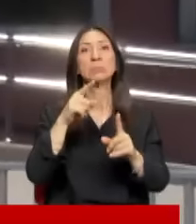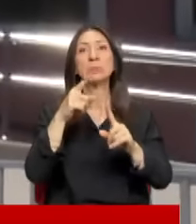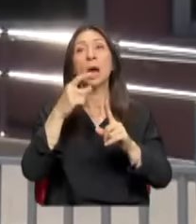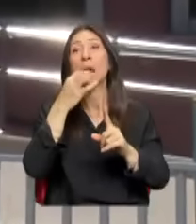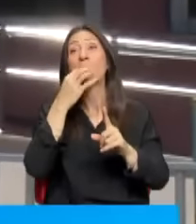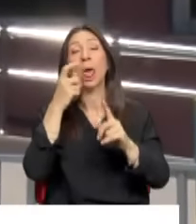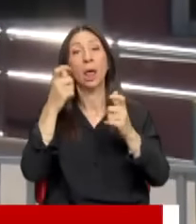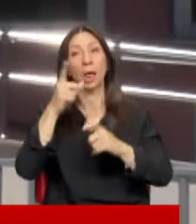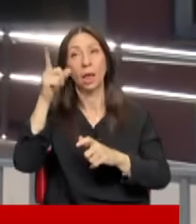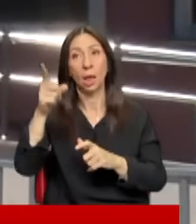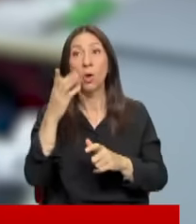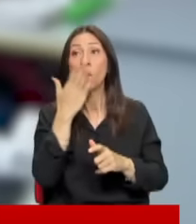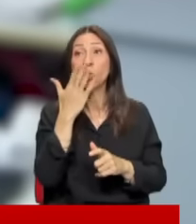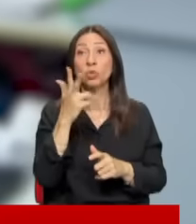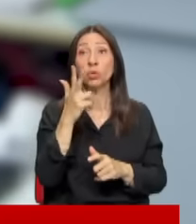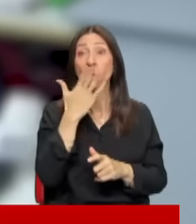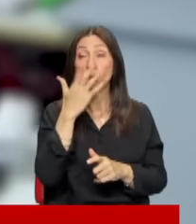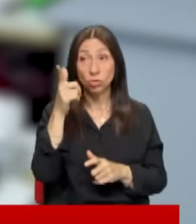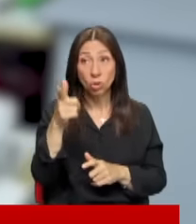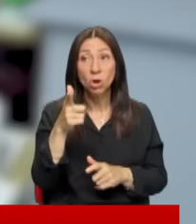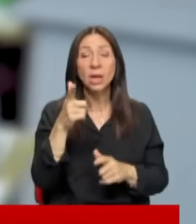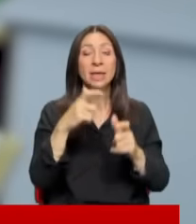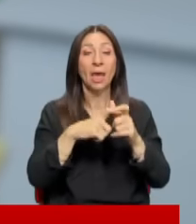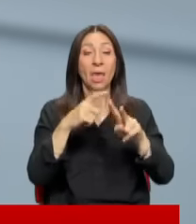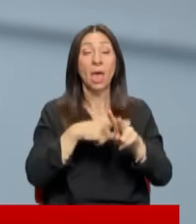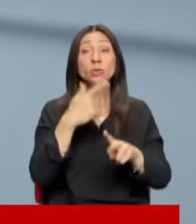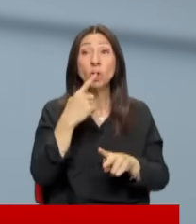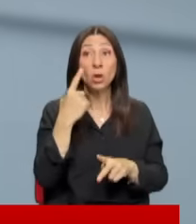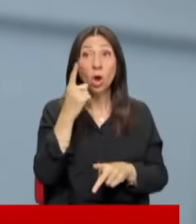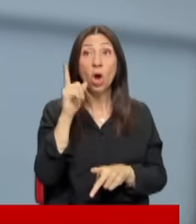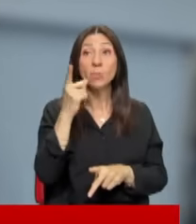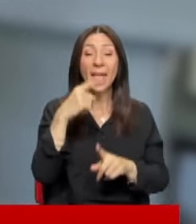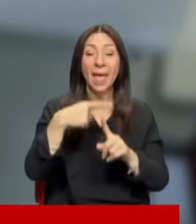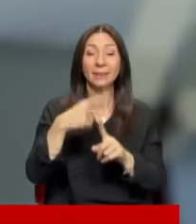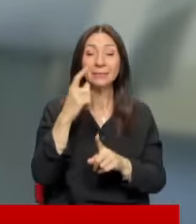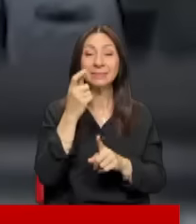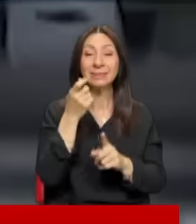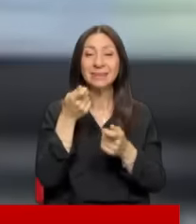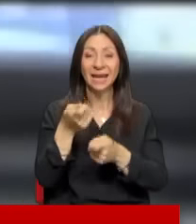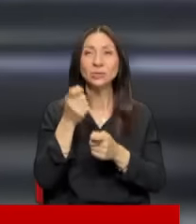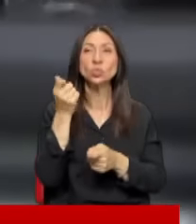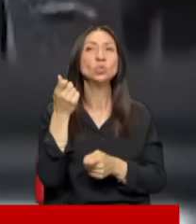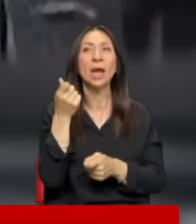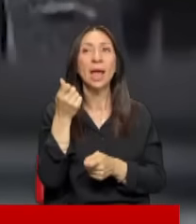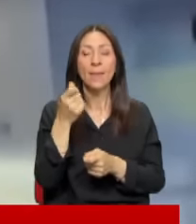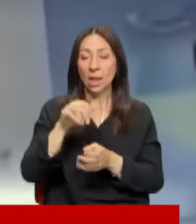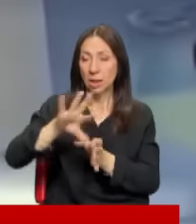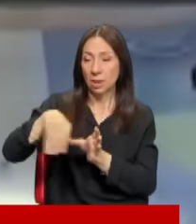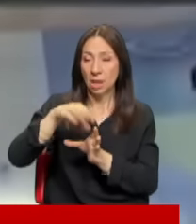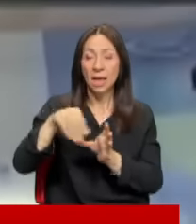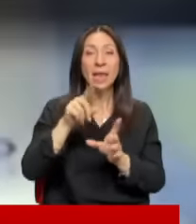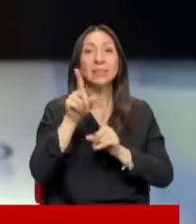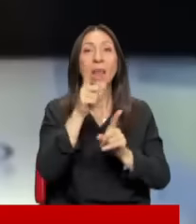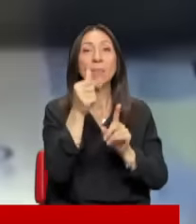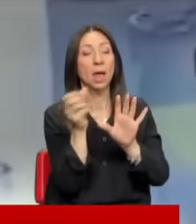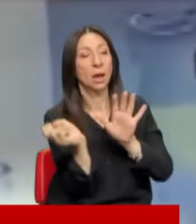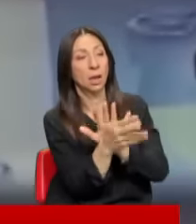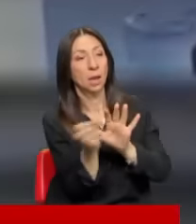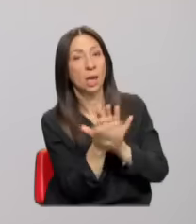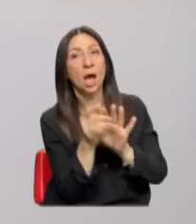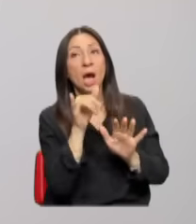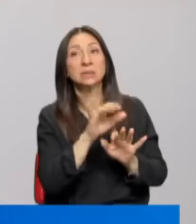Odası Ortaokulu'nun okul müdürü G'ye iddiaya göre öğretmenlerin ek ders ücretlerini kripto paraya yatırdı, haksız